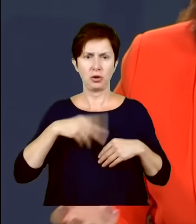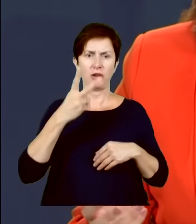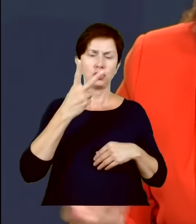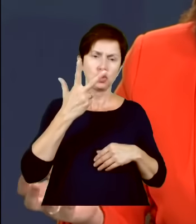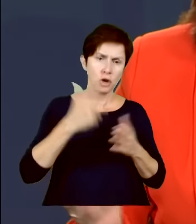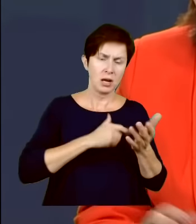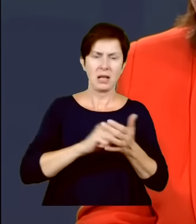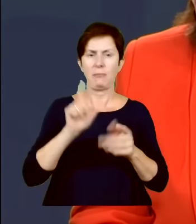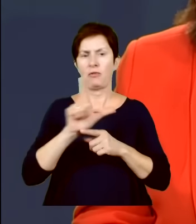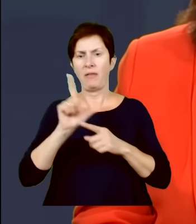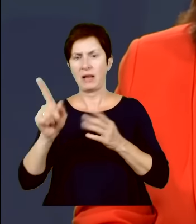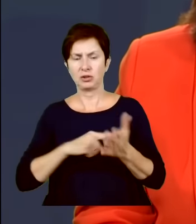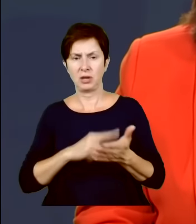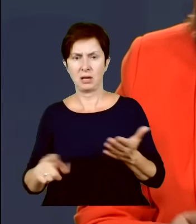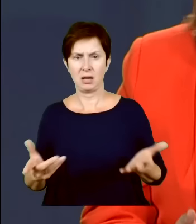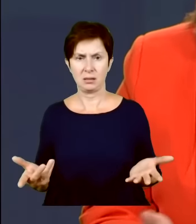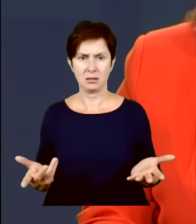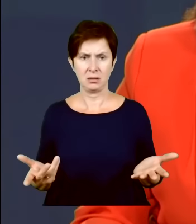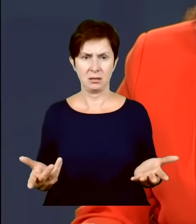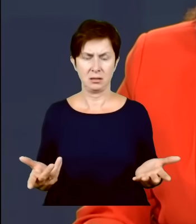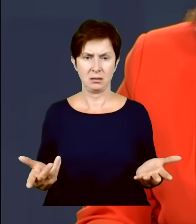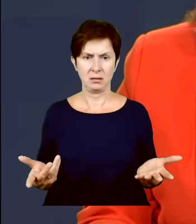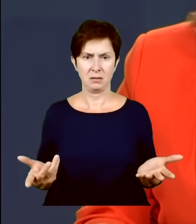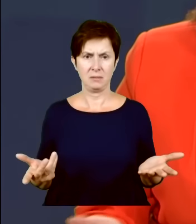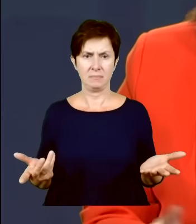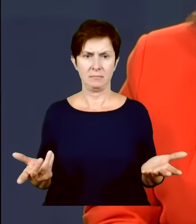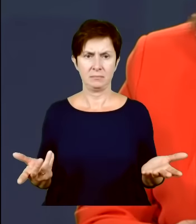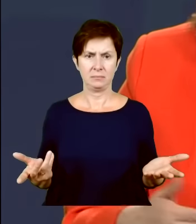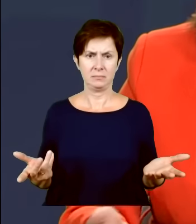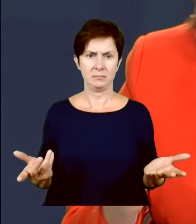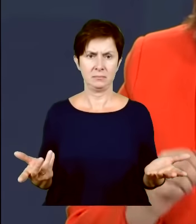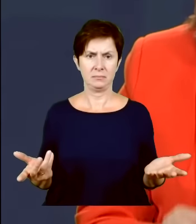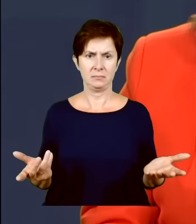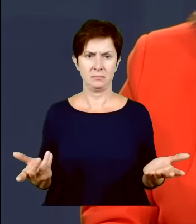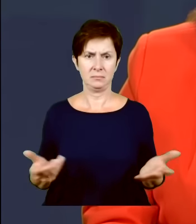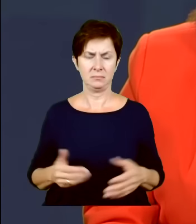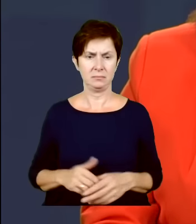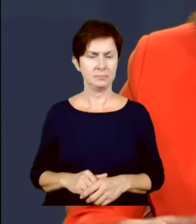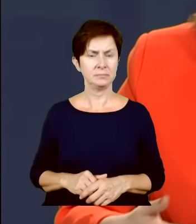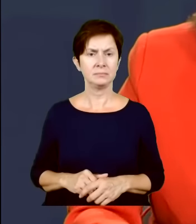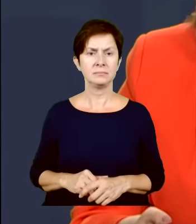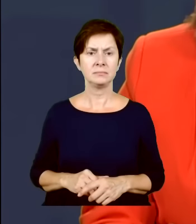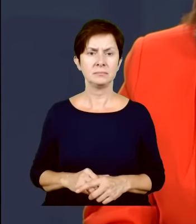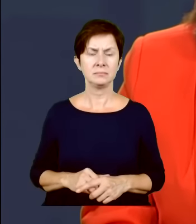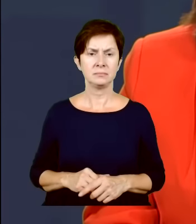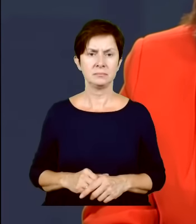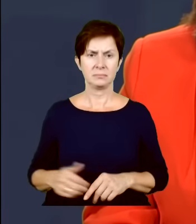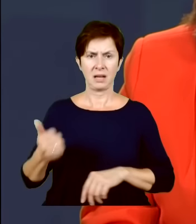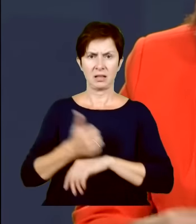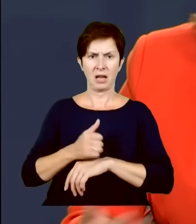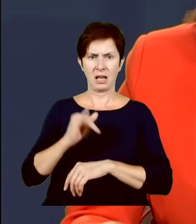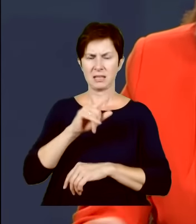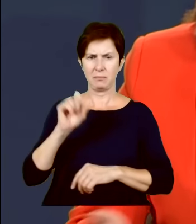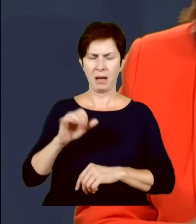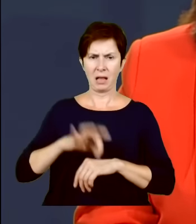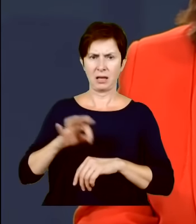lekarze lubimy pieniążki No takie słowa na Komisji Zdrowia padły aż Naczelna Izba Lekarska się wypowiedziała